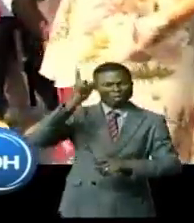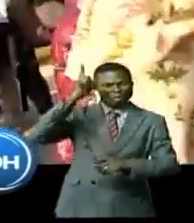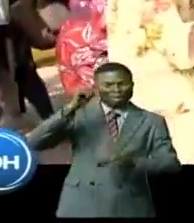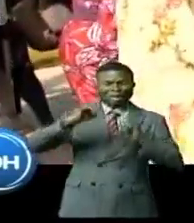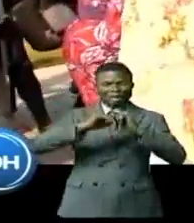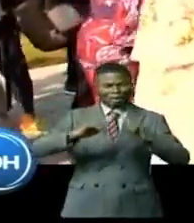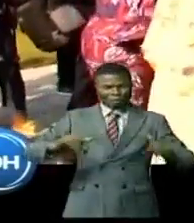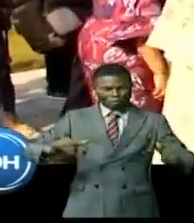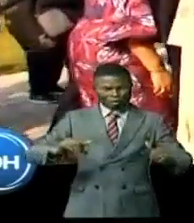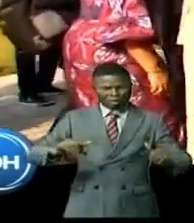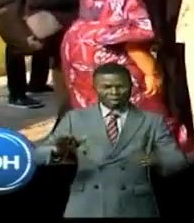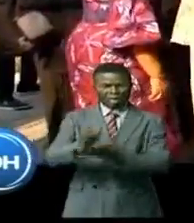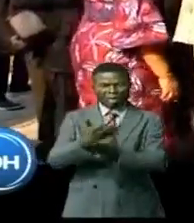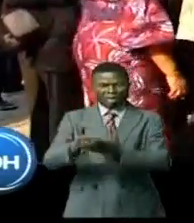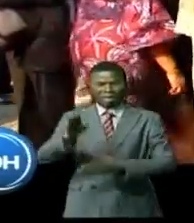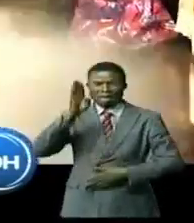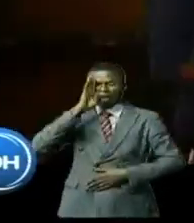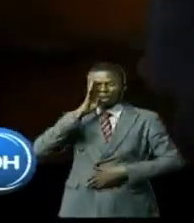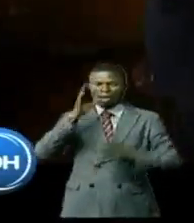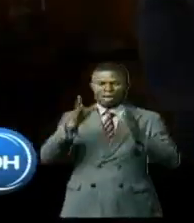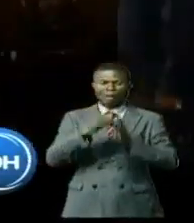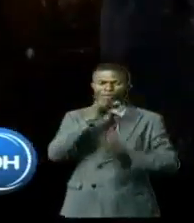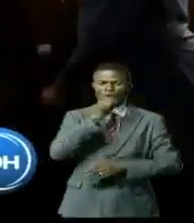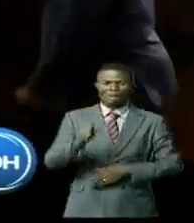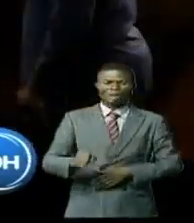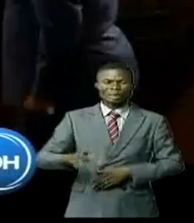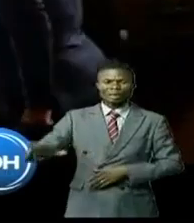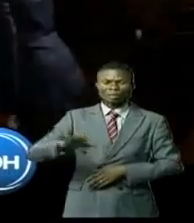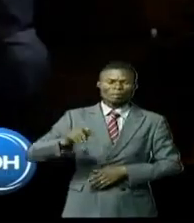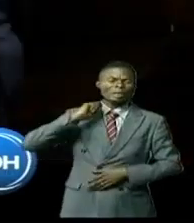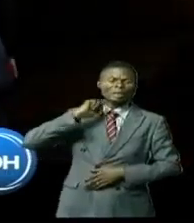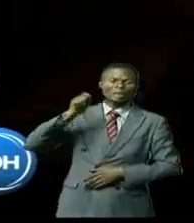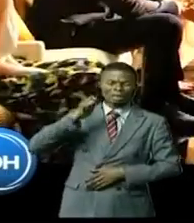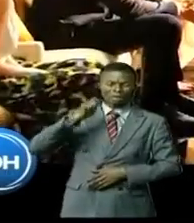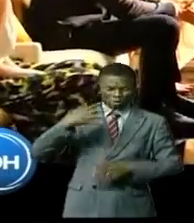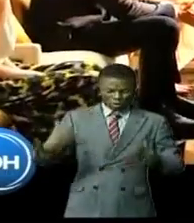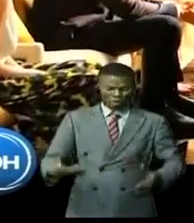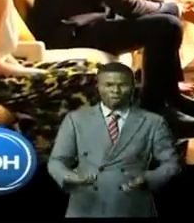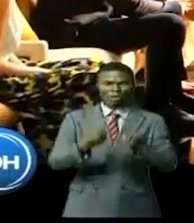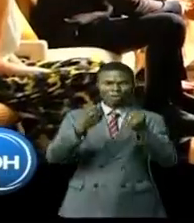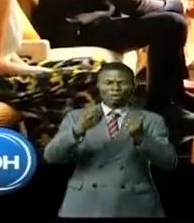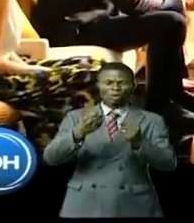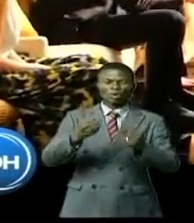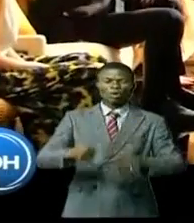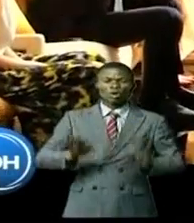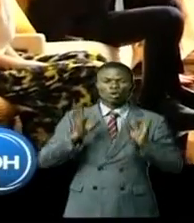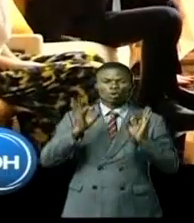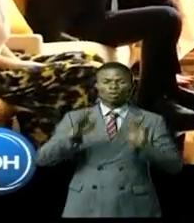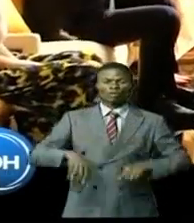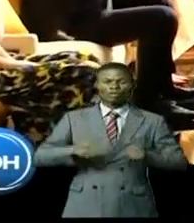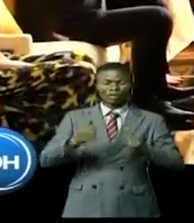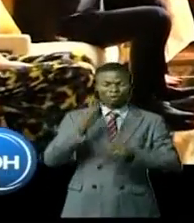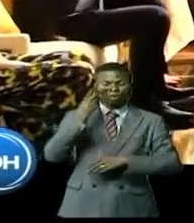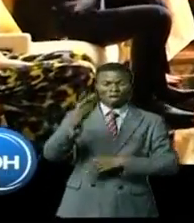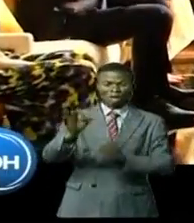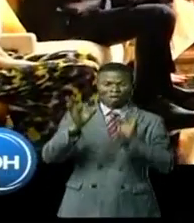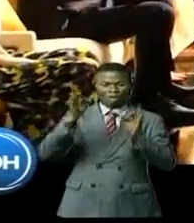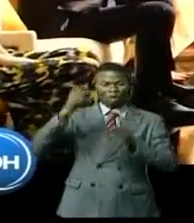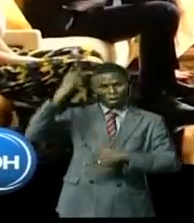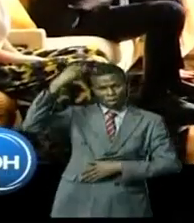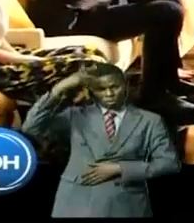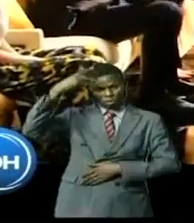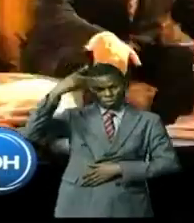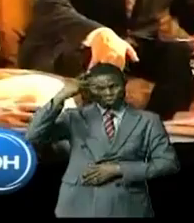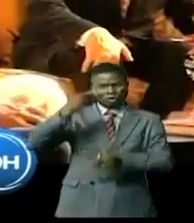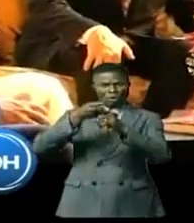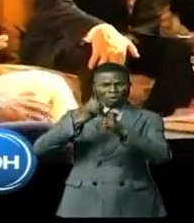crispées entre la Belgique et son ancienne colonie et qui va retrouver une seconde vie grâce à la nouvelle vision diplomatique prônée